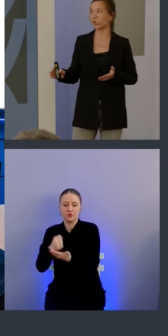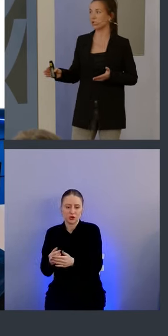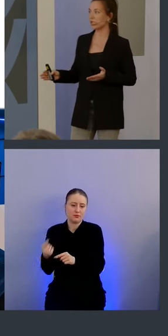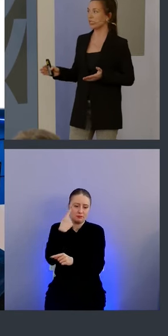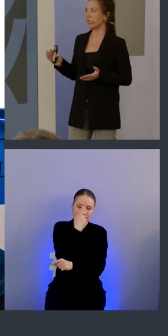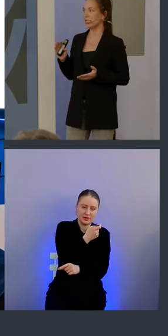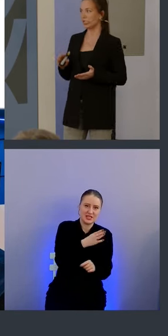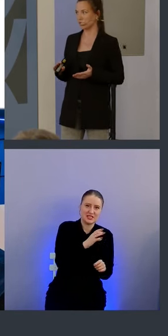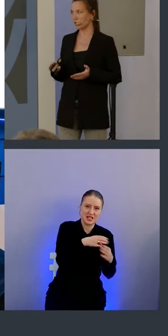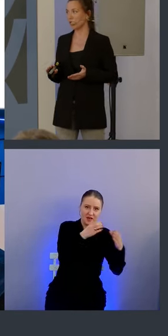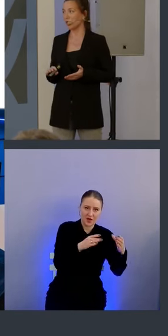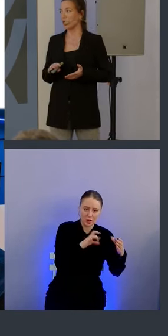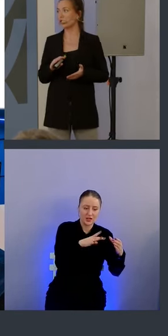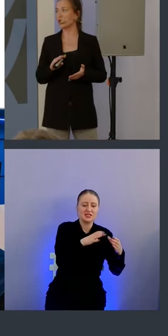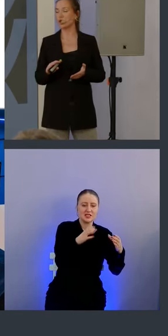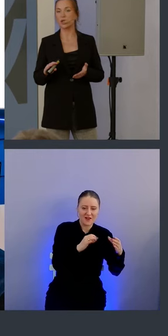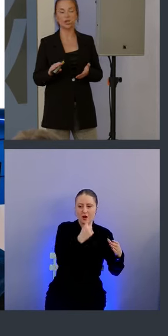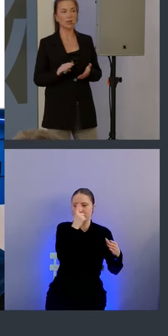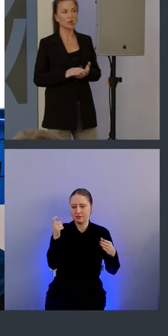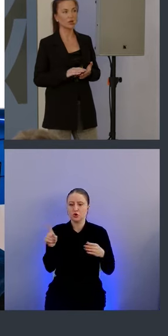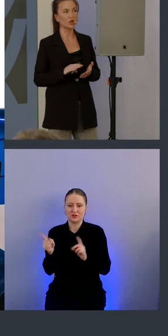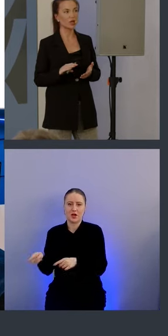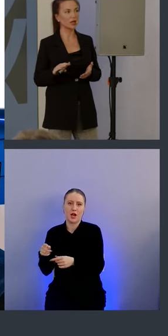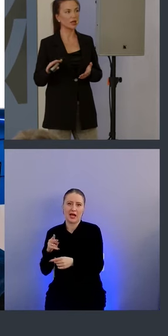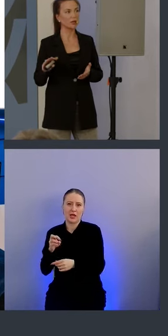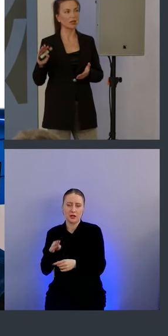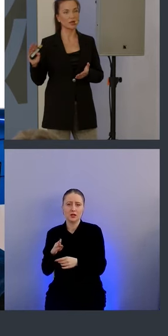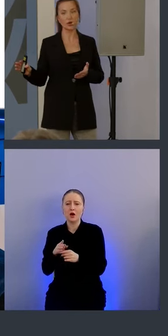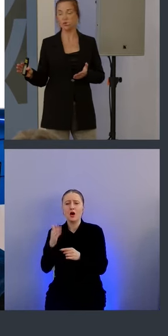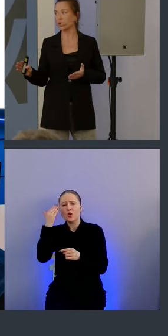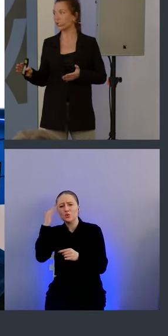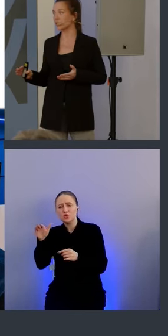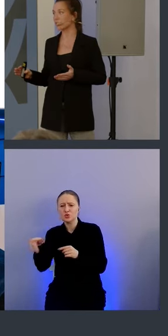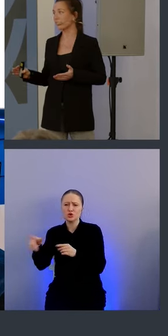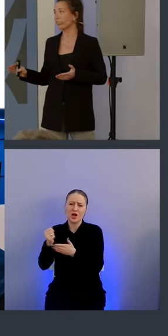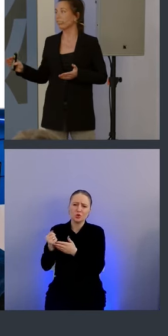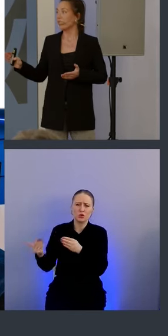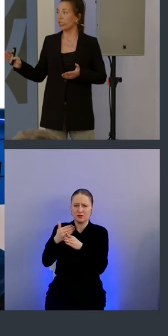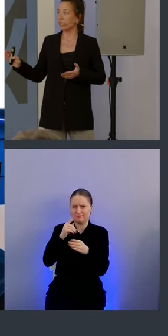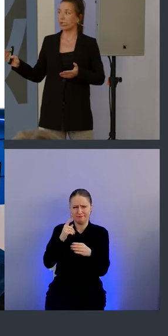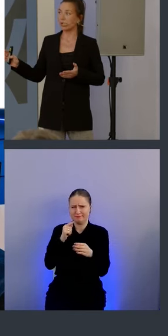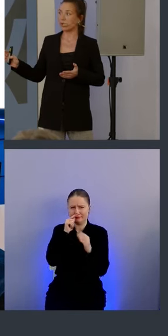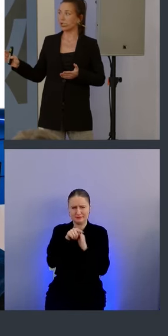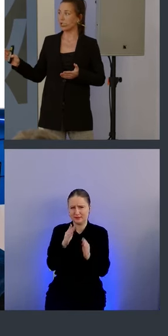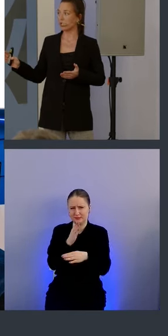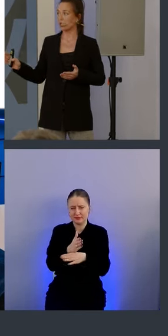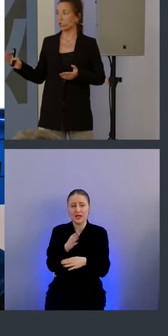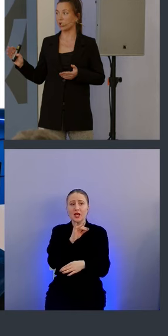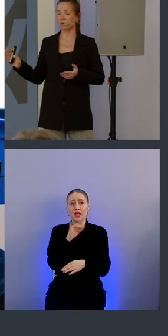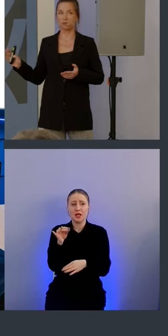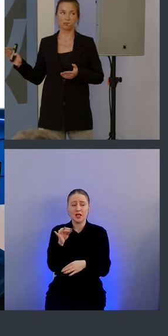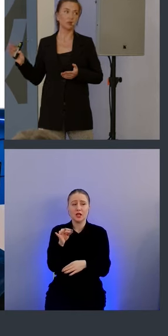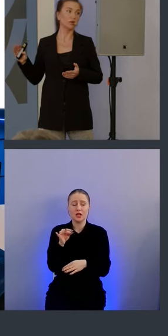сервер подтверждает себя клиенту. Исключены риски подключения к каким-то сторонним ресурсам, и при этом она может